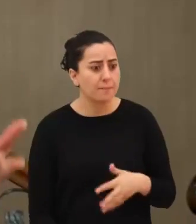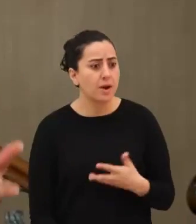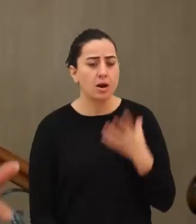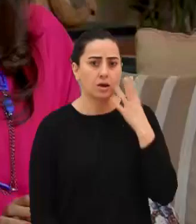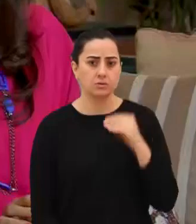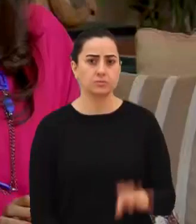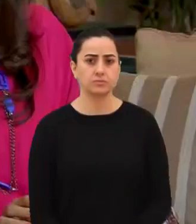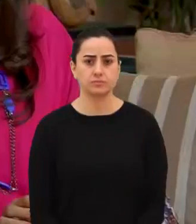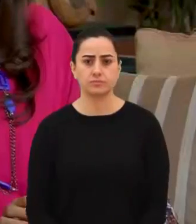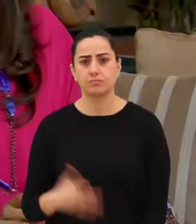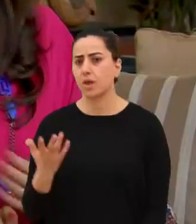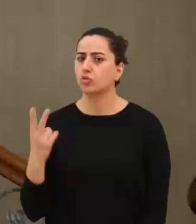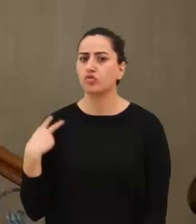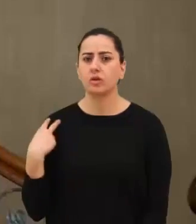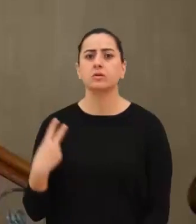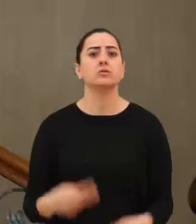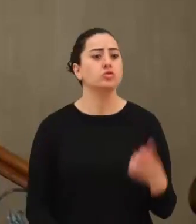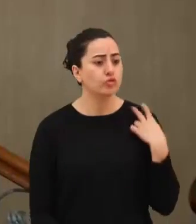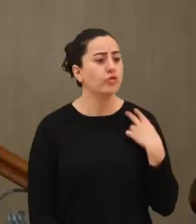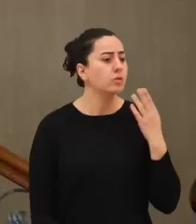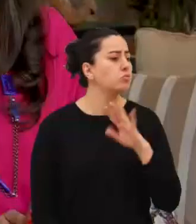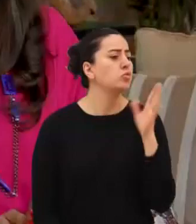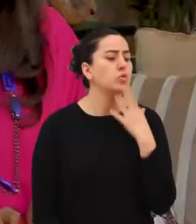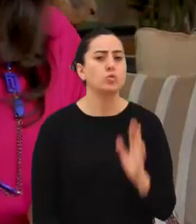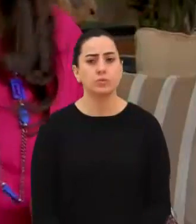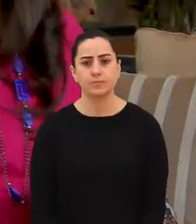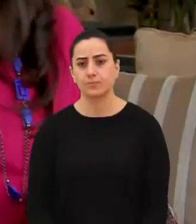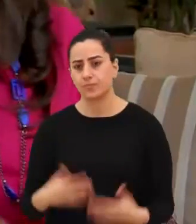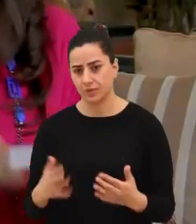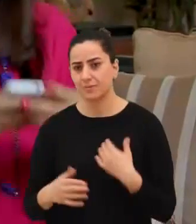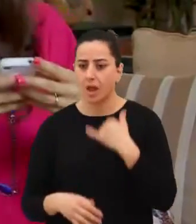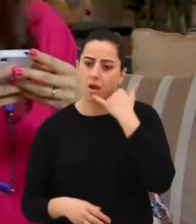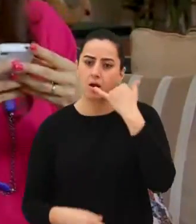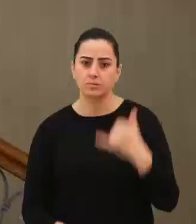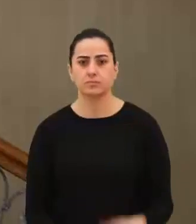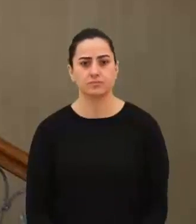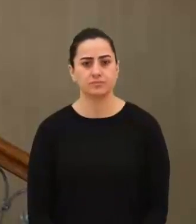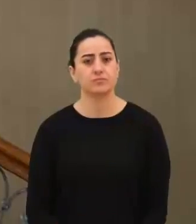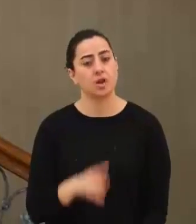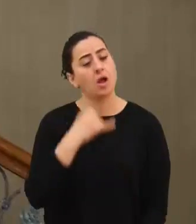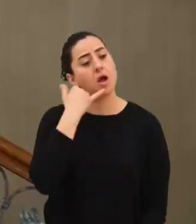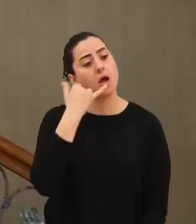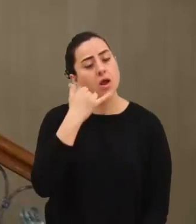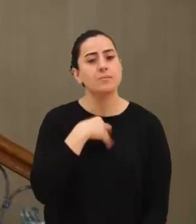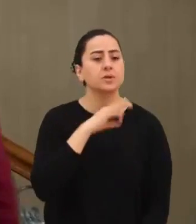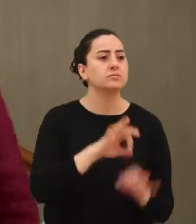ediyorum zaten. Belki tuvalettedir. Baktım ben, orada yok. O zaman ben bir arayayım. He kızım sen ara, ben